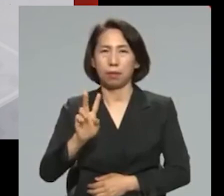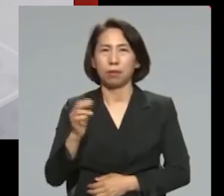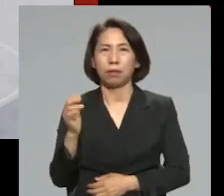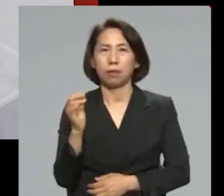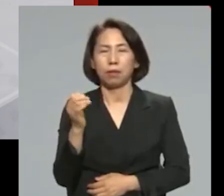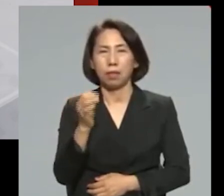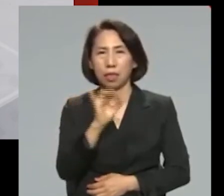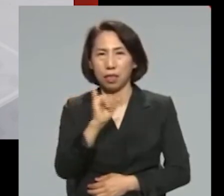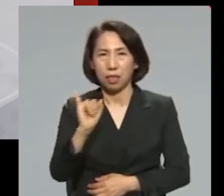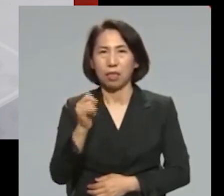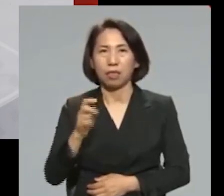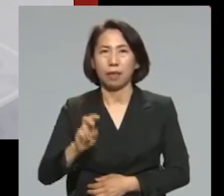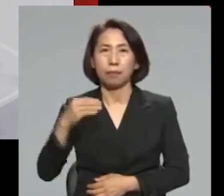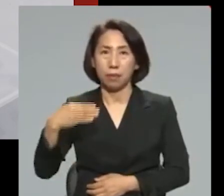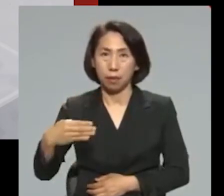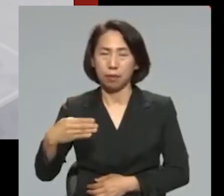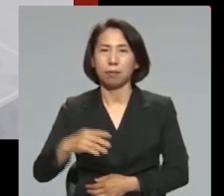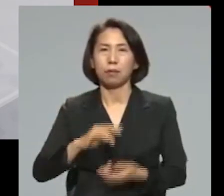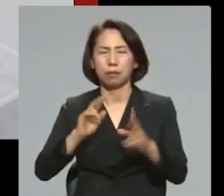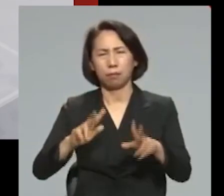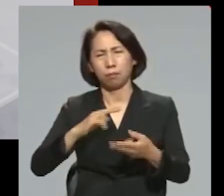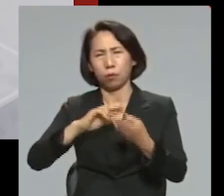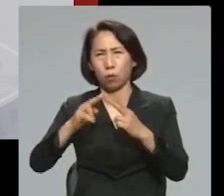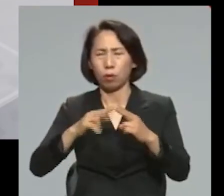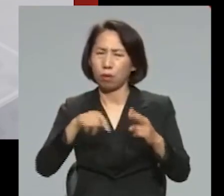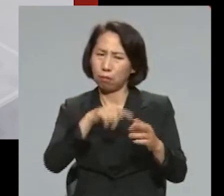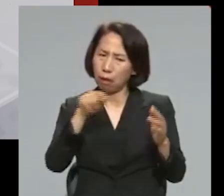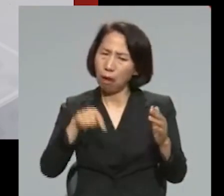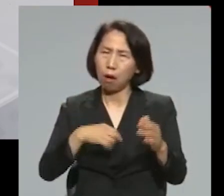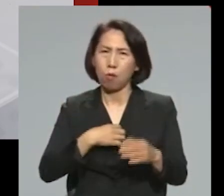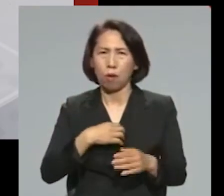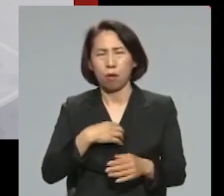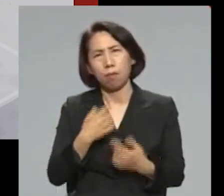이남철입니다. 지금 고령은 위기입니다.